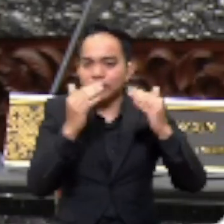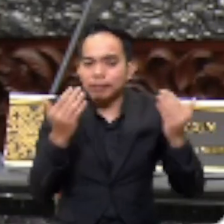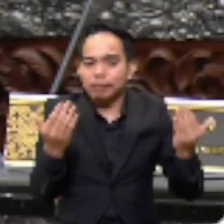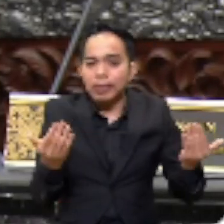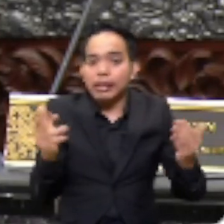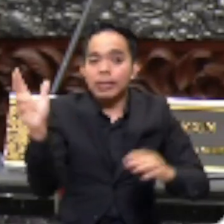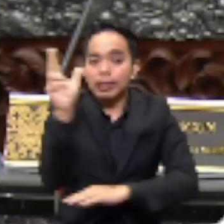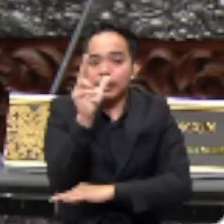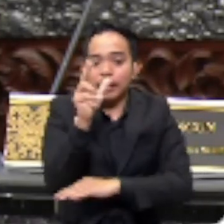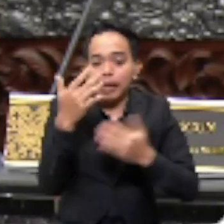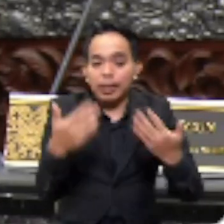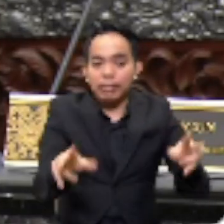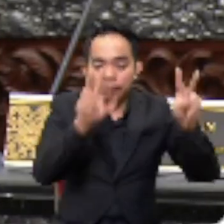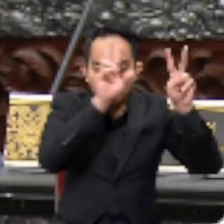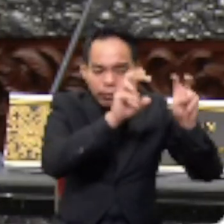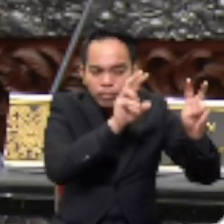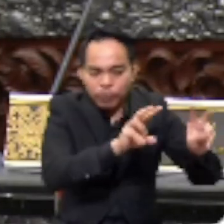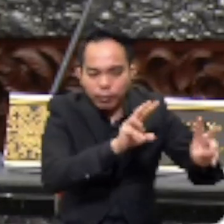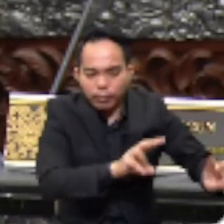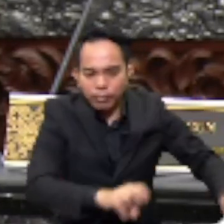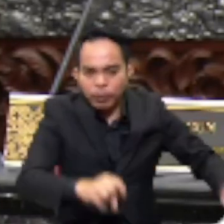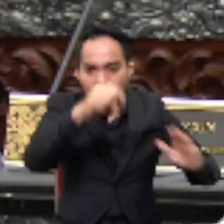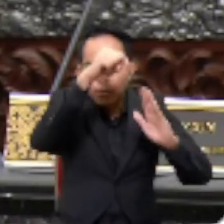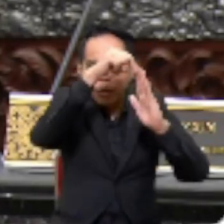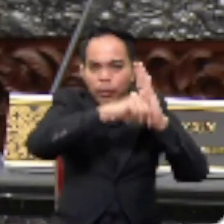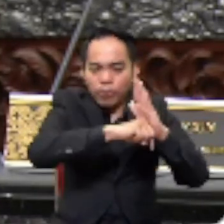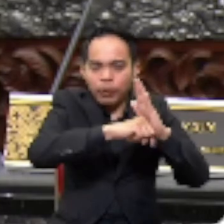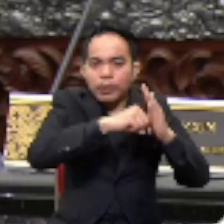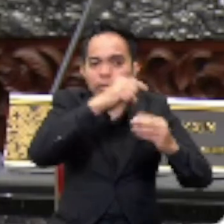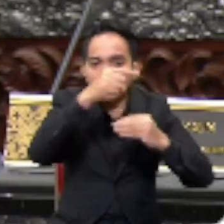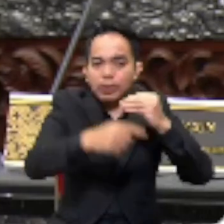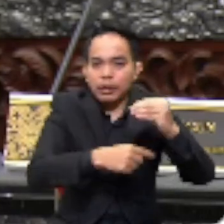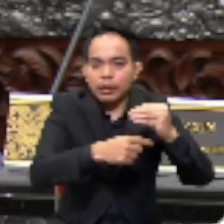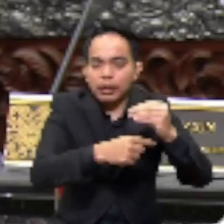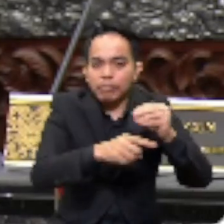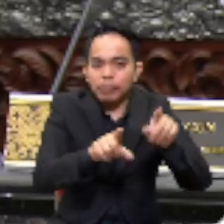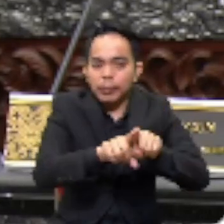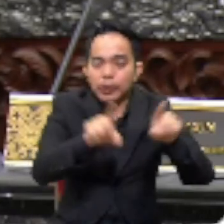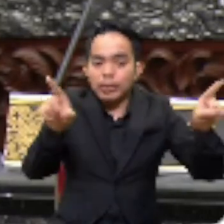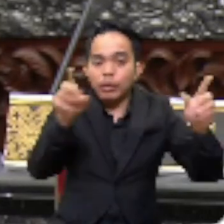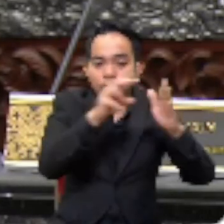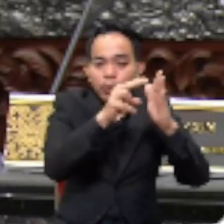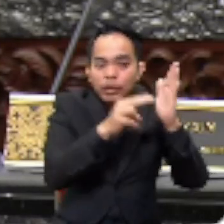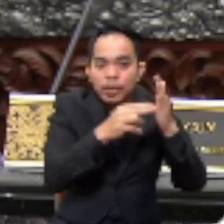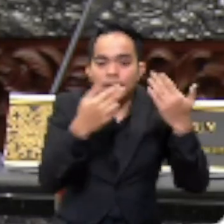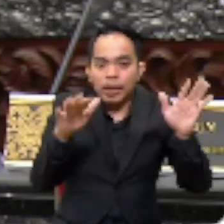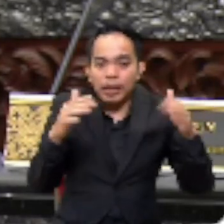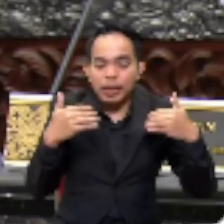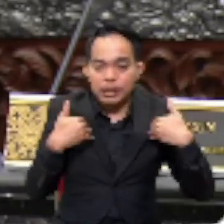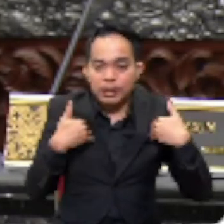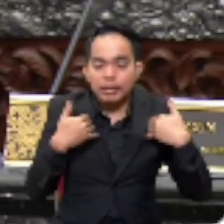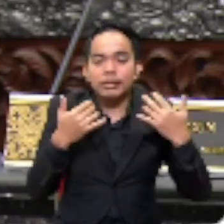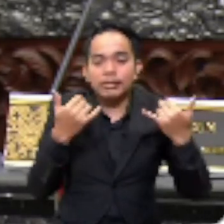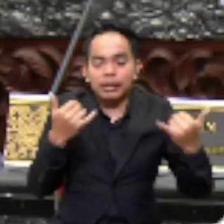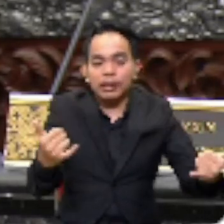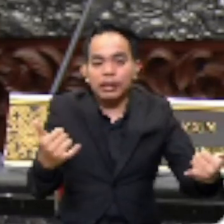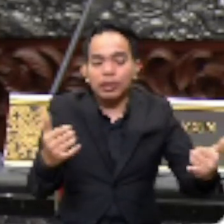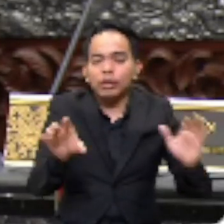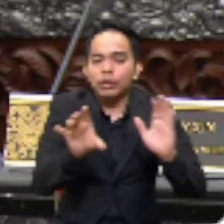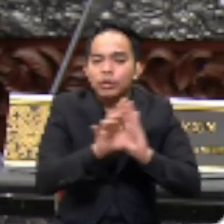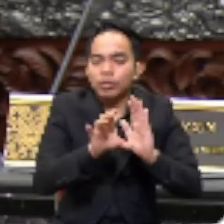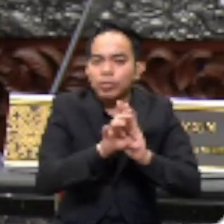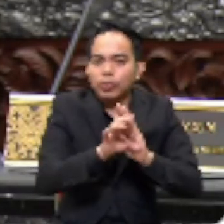mana kerajaan telah mengkaji secara mendalam tentang pertindahan undang-undang perbandaran yang telah ada sekarang umpamanya akta